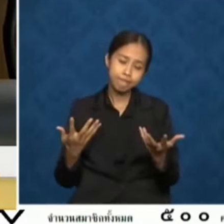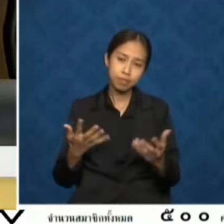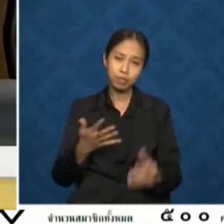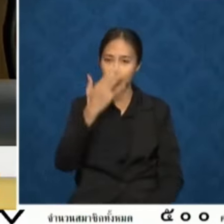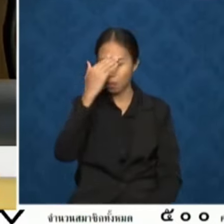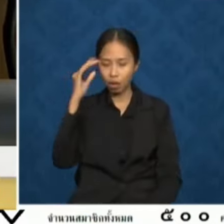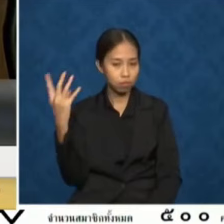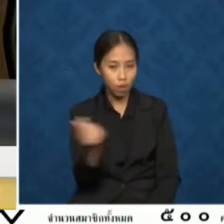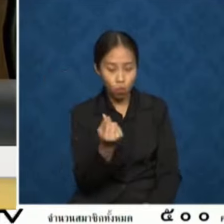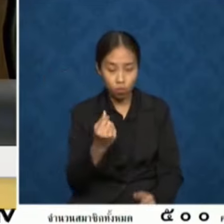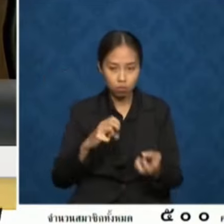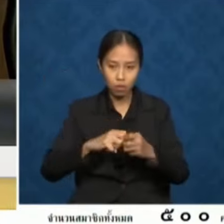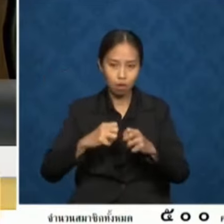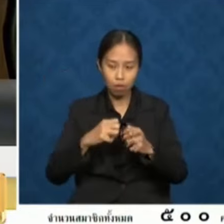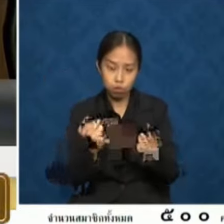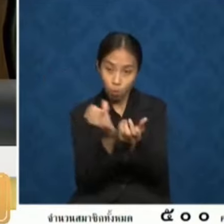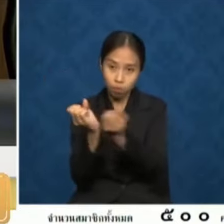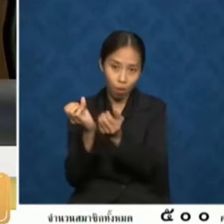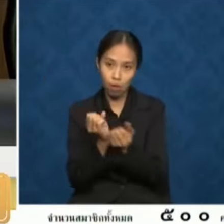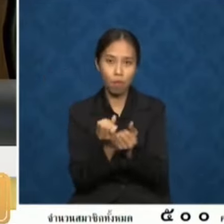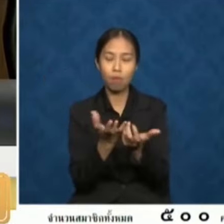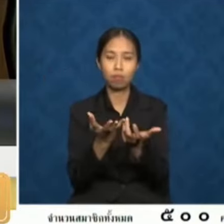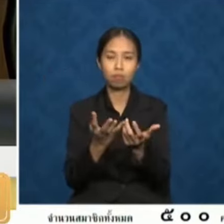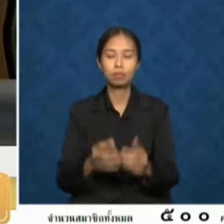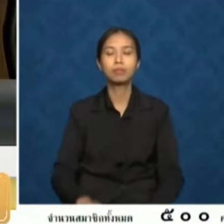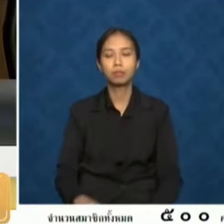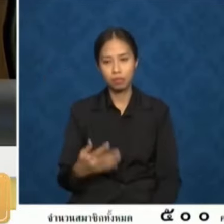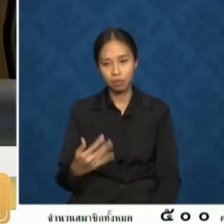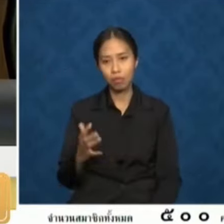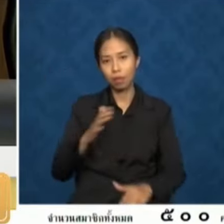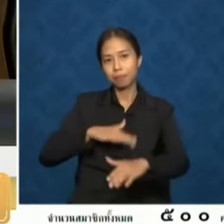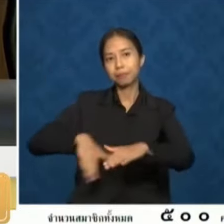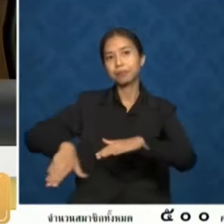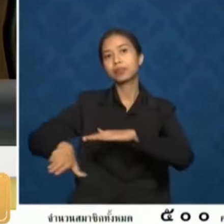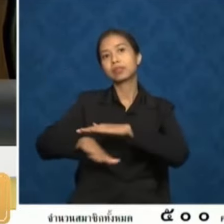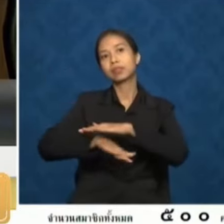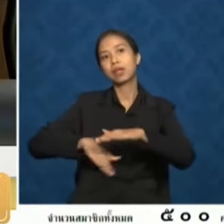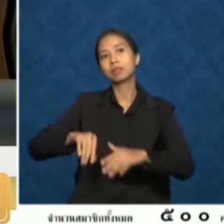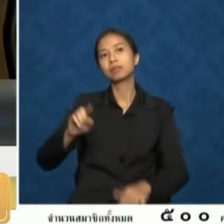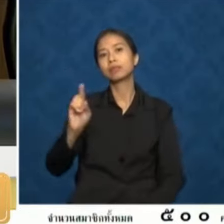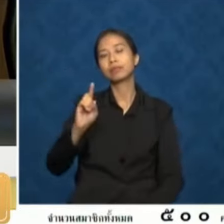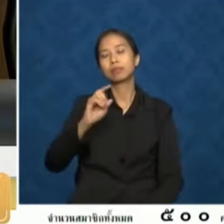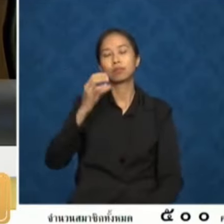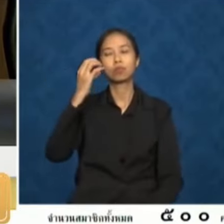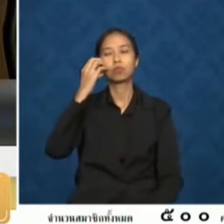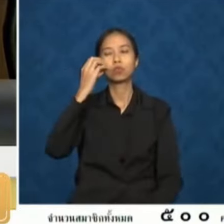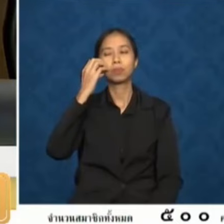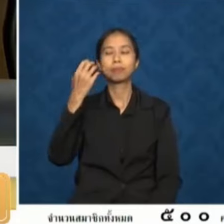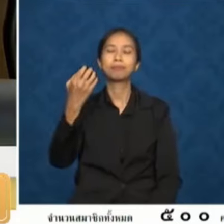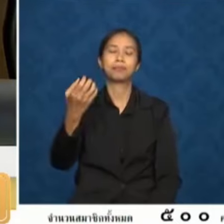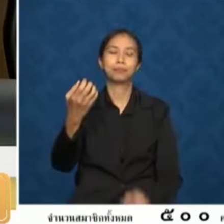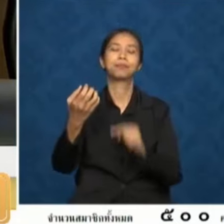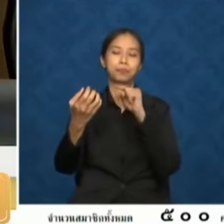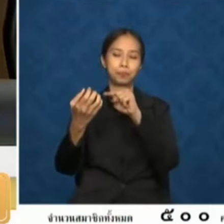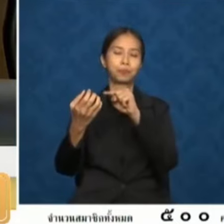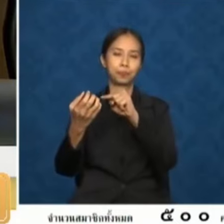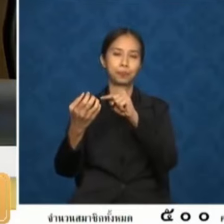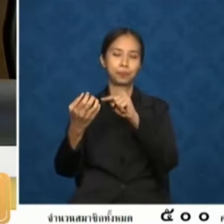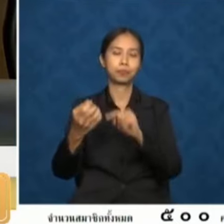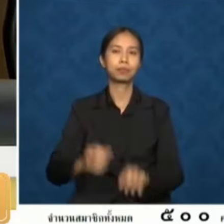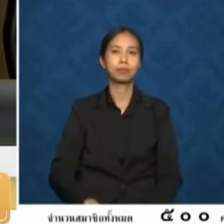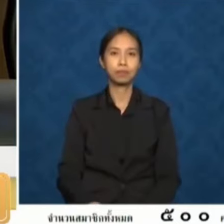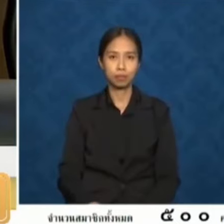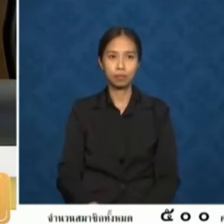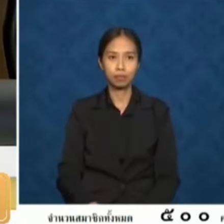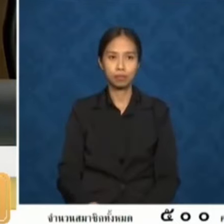ดเร็วมากแล้วพื้นฐานนี่ท่านประธานไปจากไอ้ตัวนี้เลยครับไปจากโทรศัพท์ระบบดิจิตอล